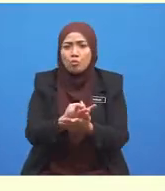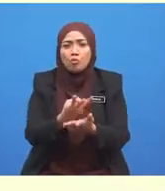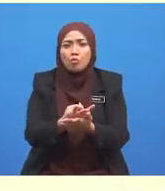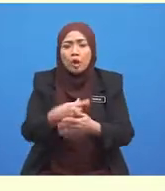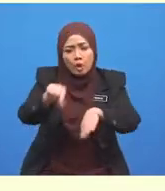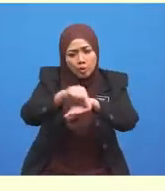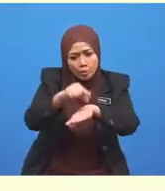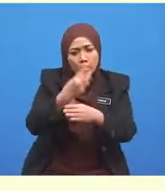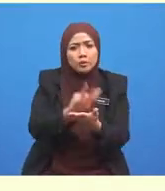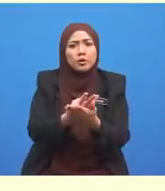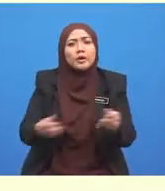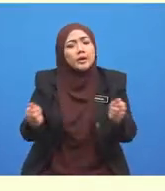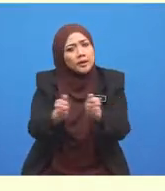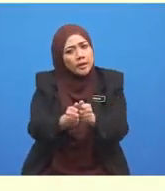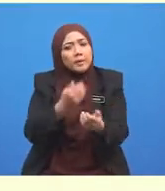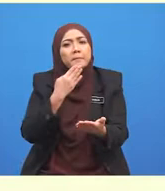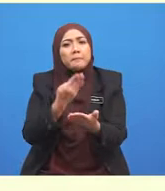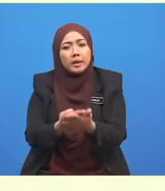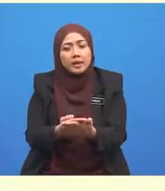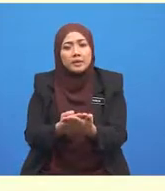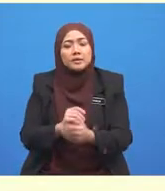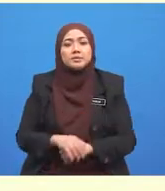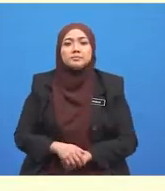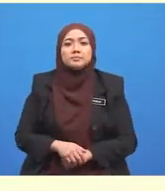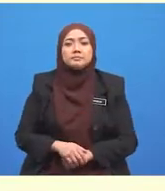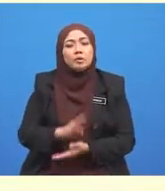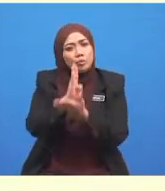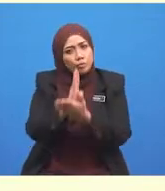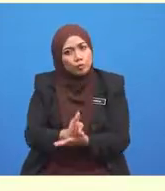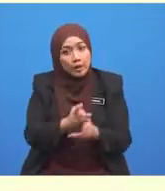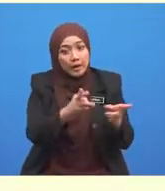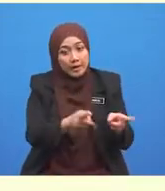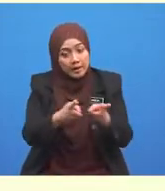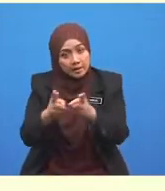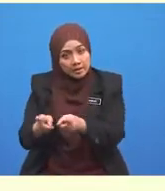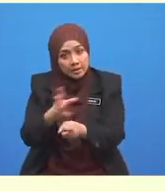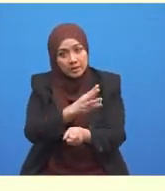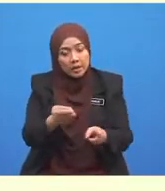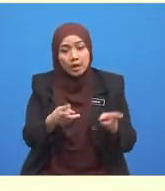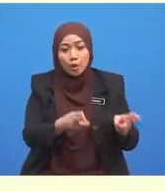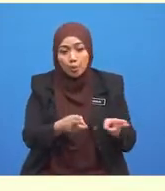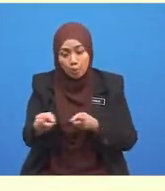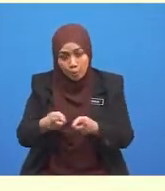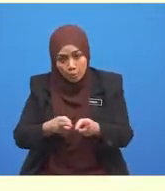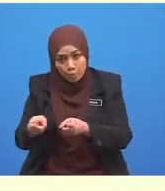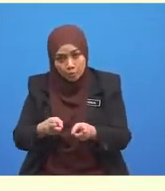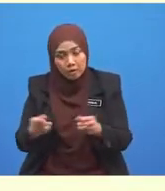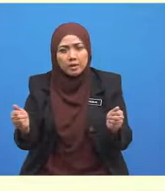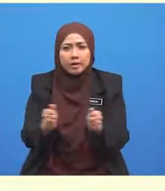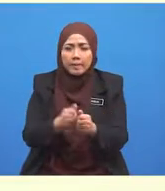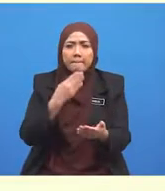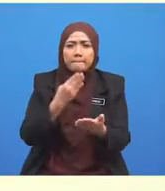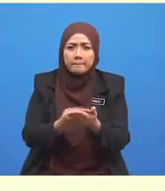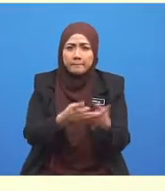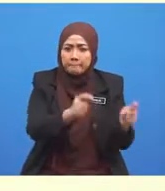Melalui budaya merancang dan mengurus wang dengan teratur, sistematik dan